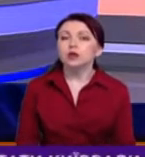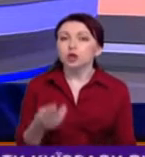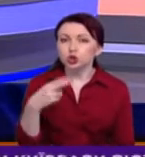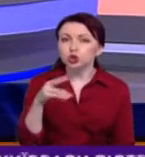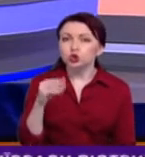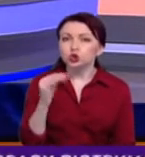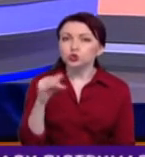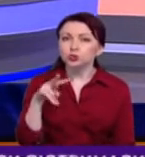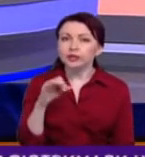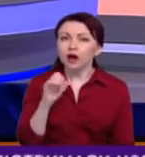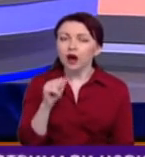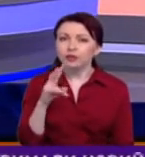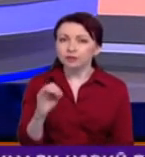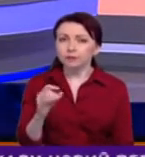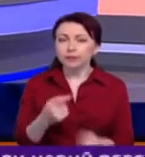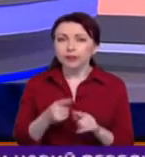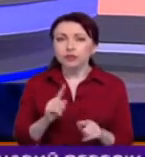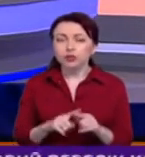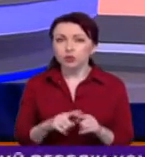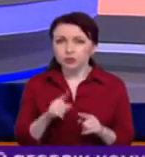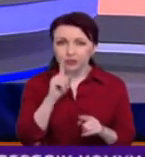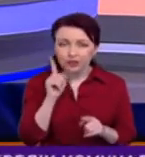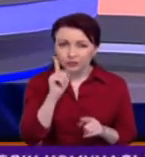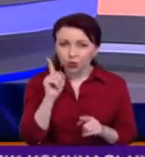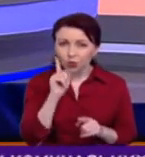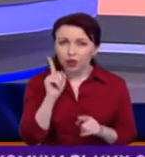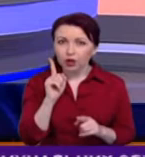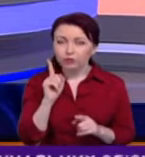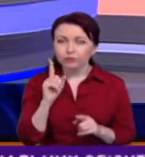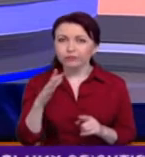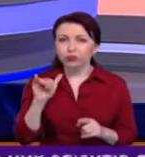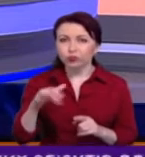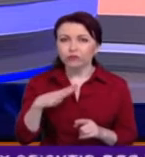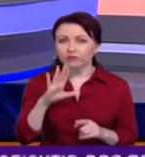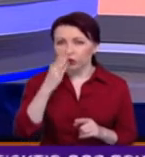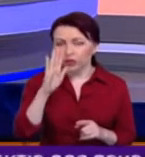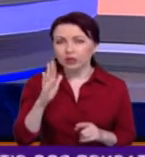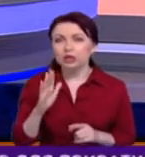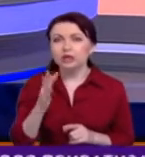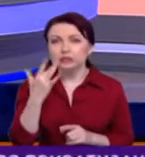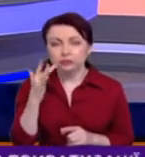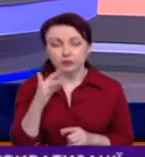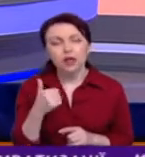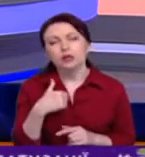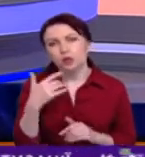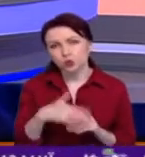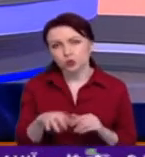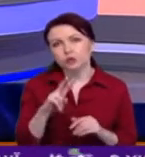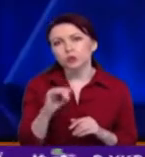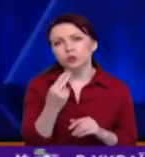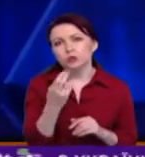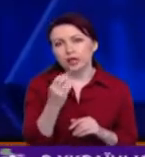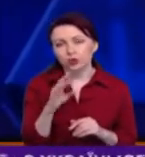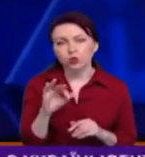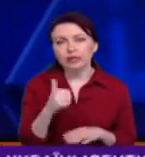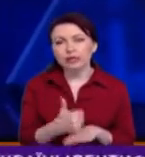що у Зеленського окупалися вороги Сполучених Штатів Америки, немає ніякого значення? Я розумію прекрасно Луценка, генерального прокурора. Я